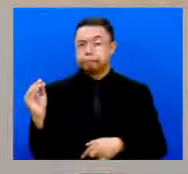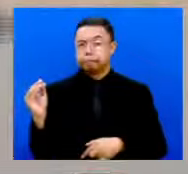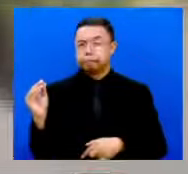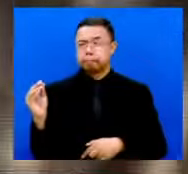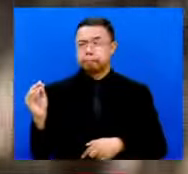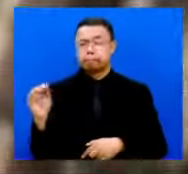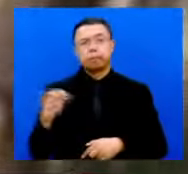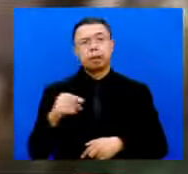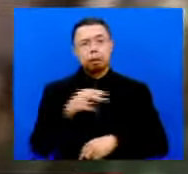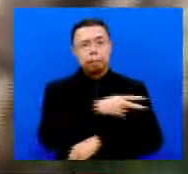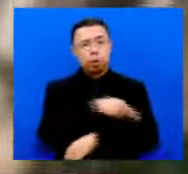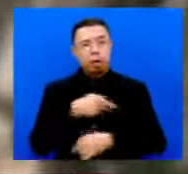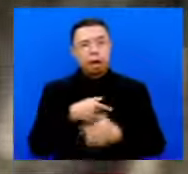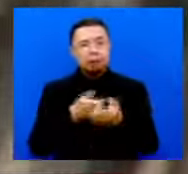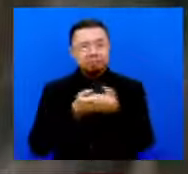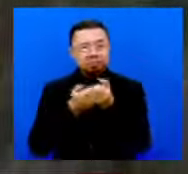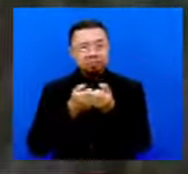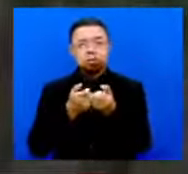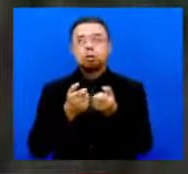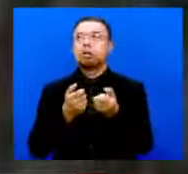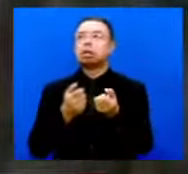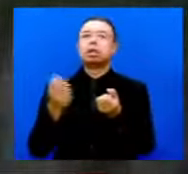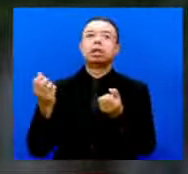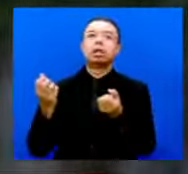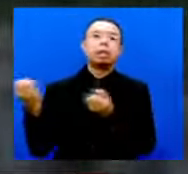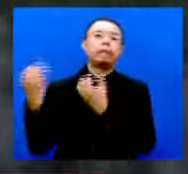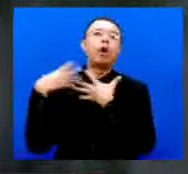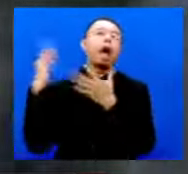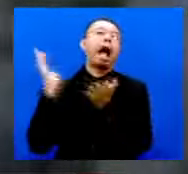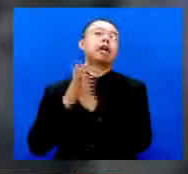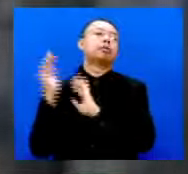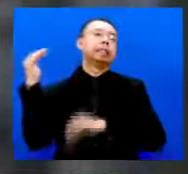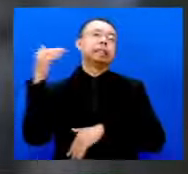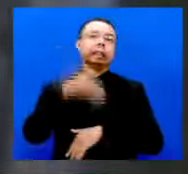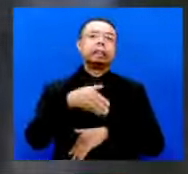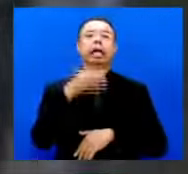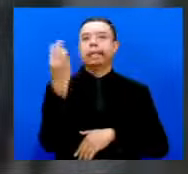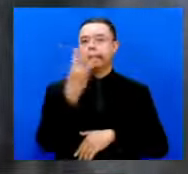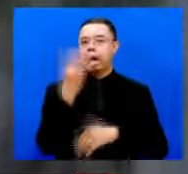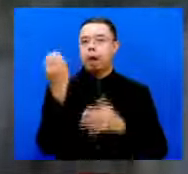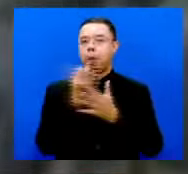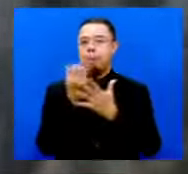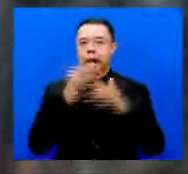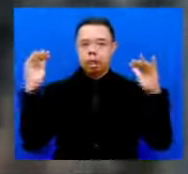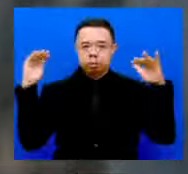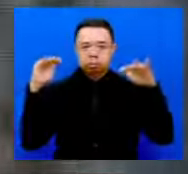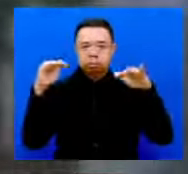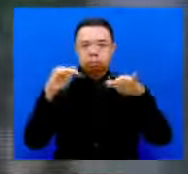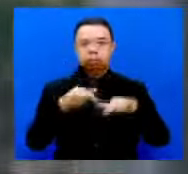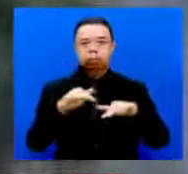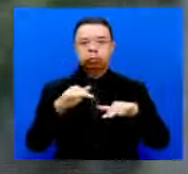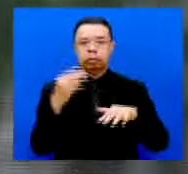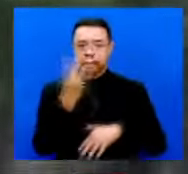Petugas pemadam kebakaran yang mendapat laporan dari warga langsung menerjunkan 3 unit mobil pemadam.